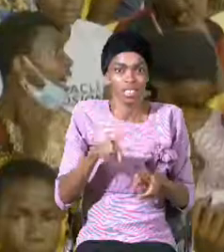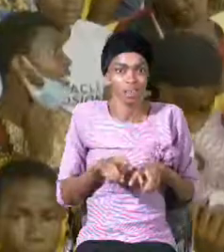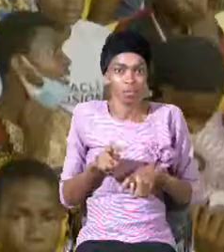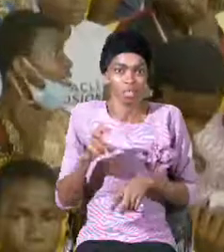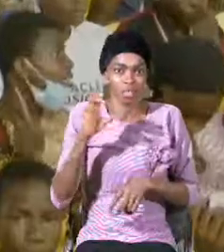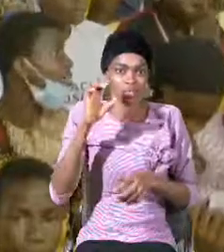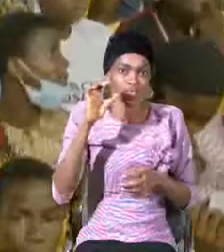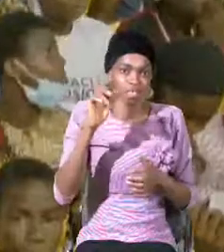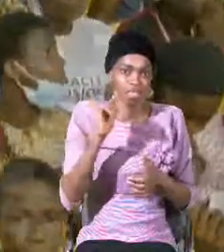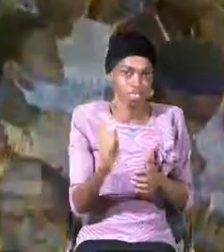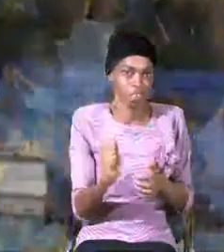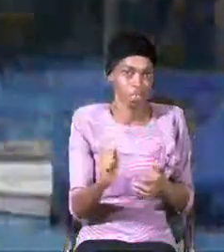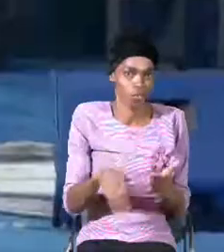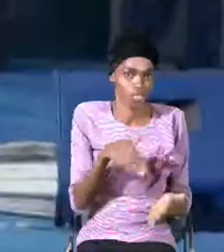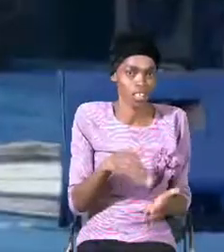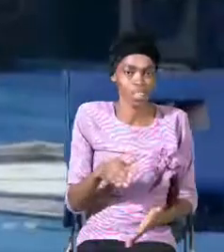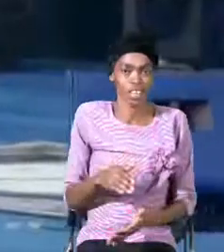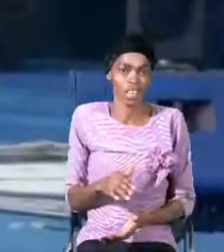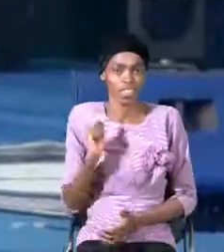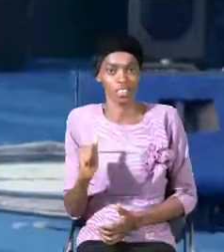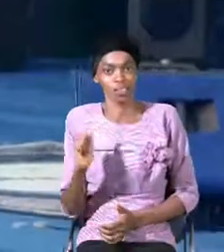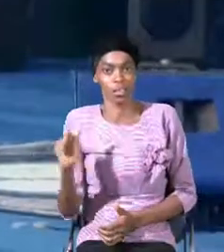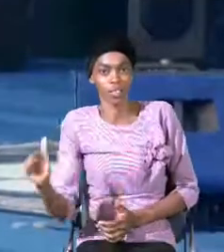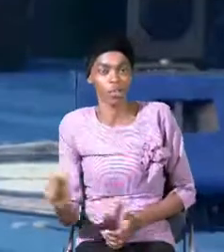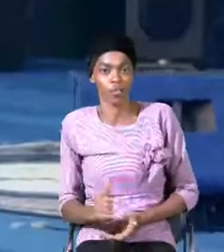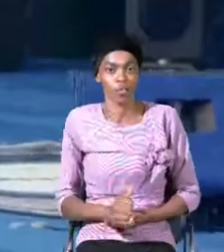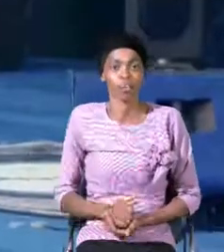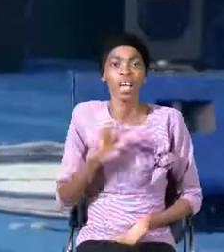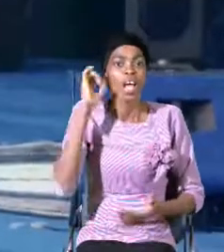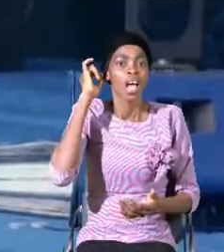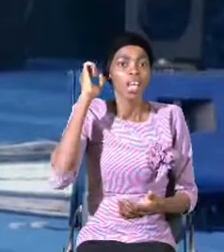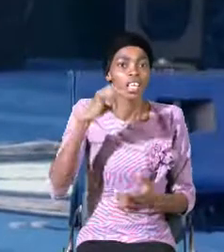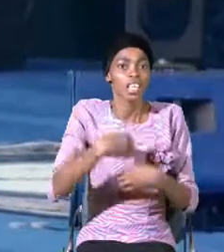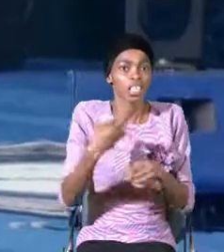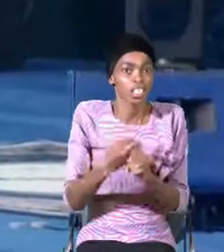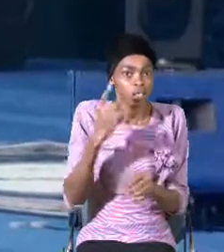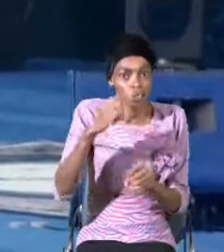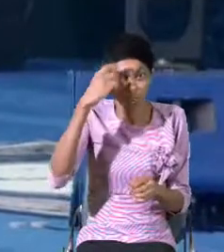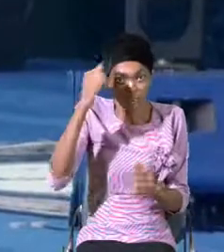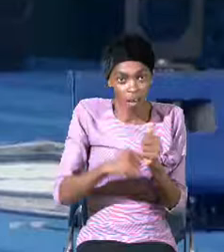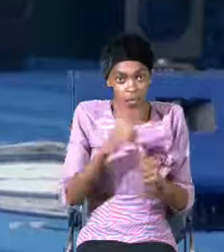Il t'a créé point d'objectif. Tous ceux qui s'appellent de mon nom et